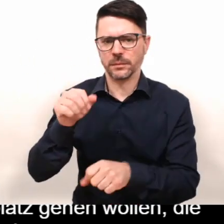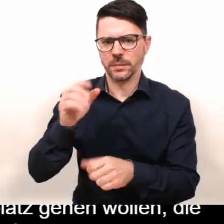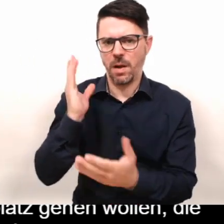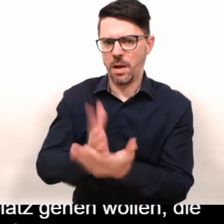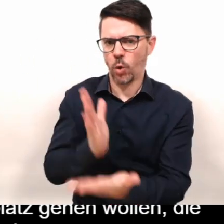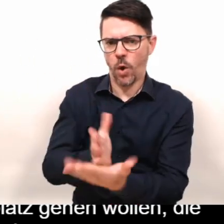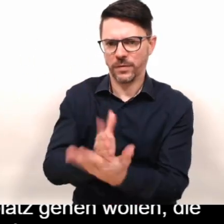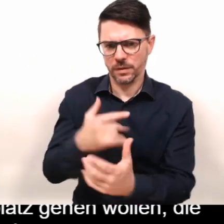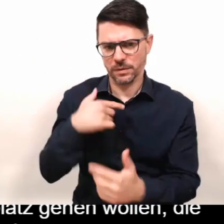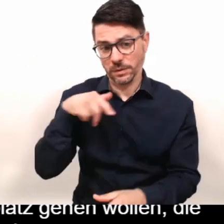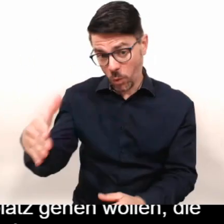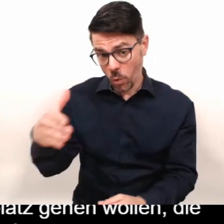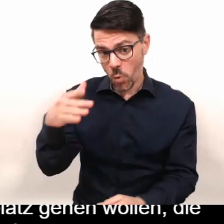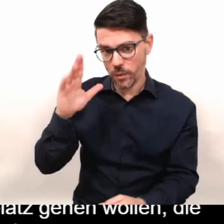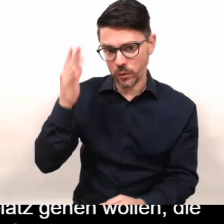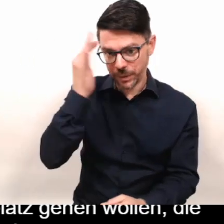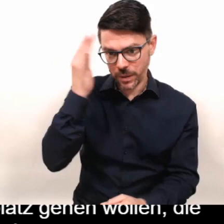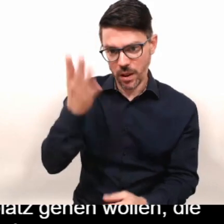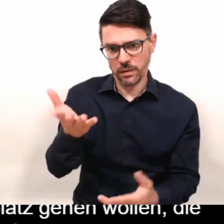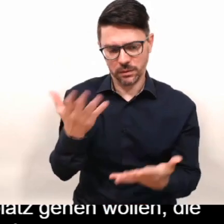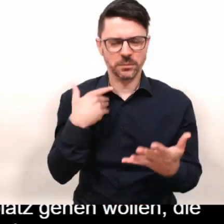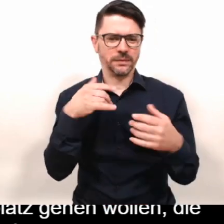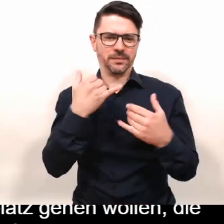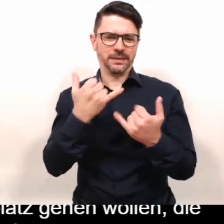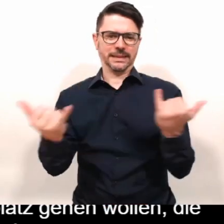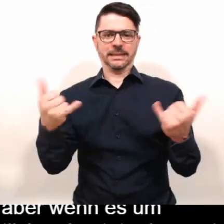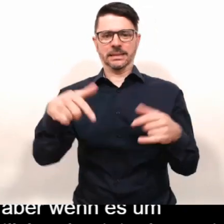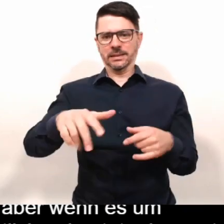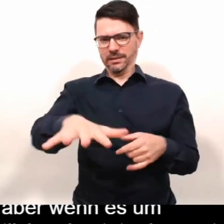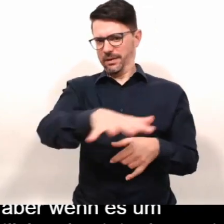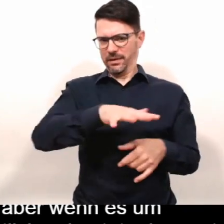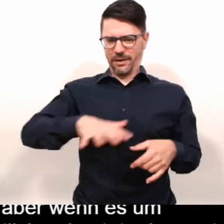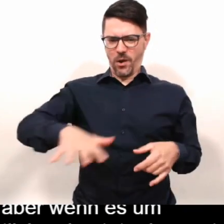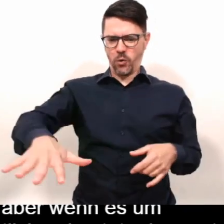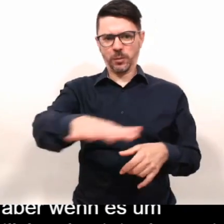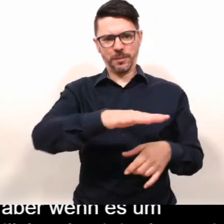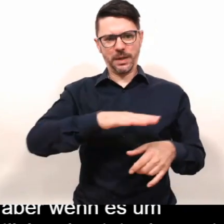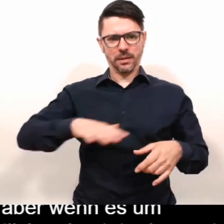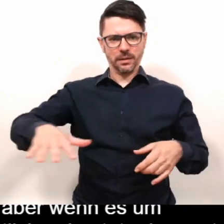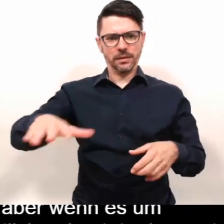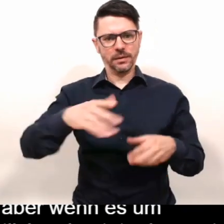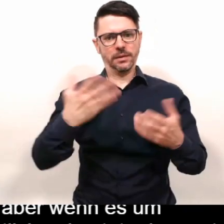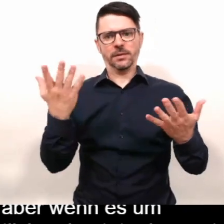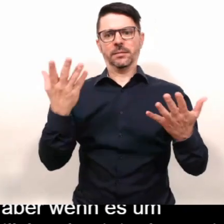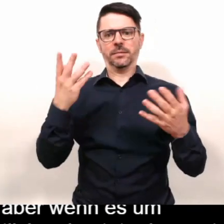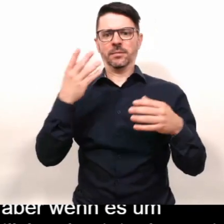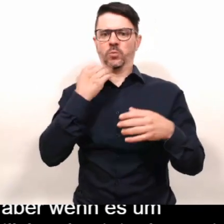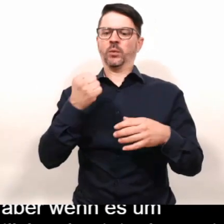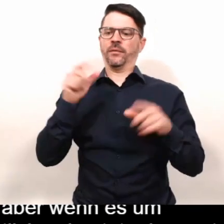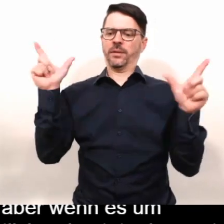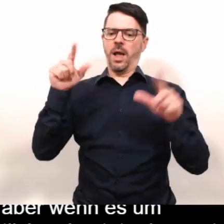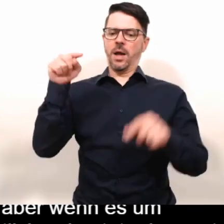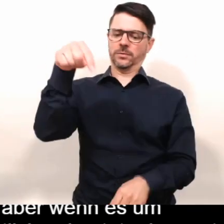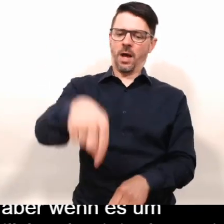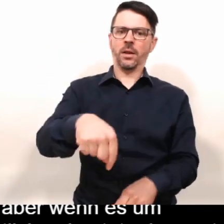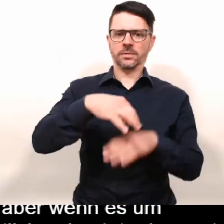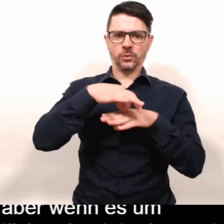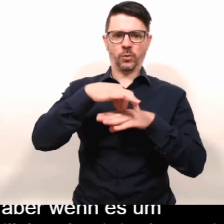wie kann man die Räumlichkeiten so wählen, dass man die Versammlung durchführen kann, was das Grundrecht ist, aber gleichzeitig